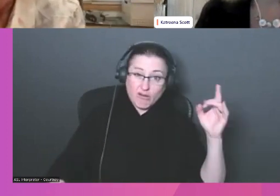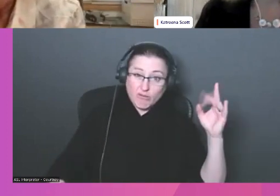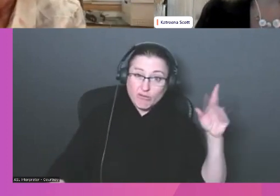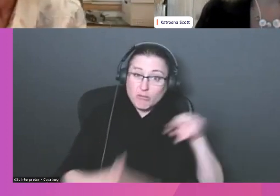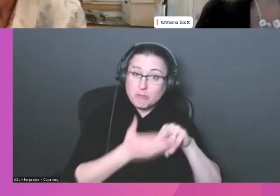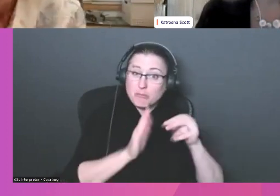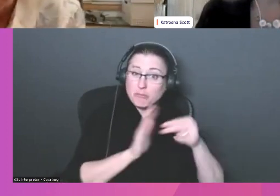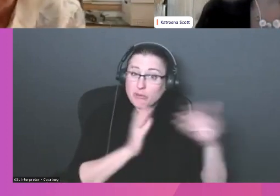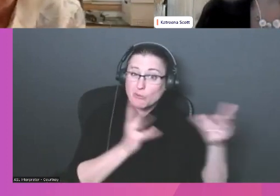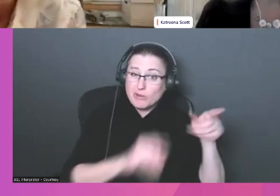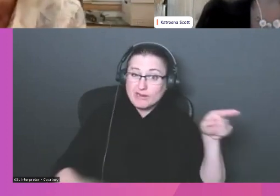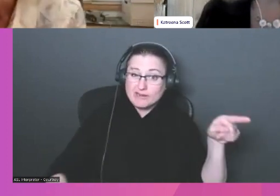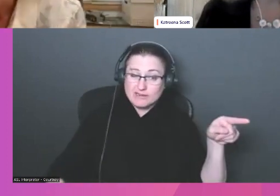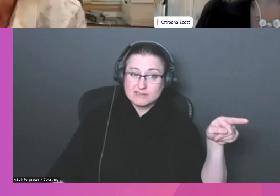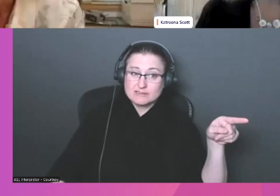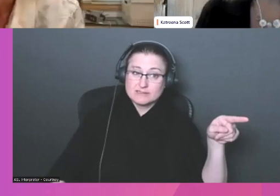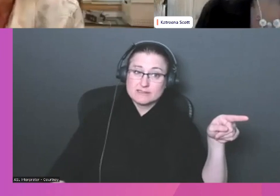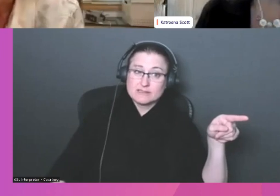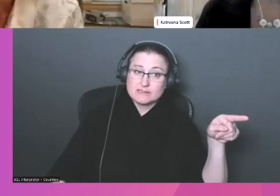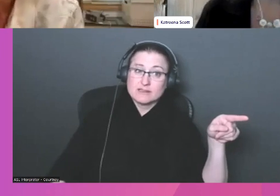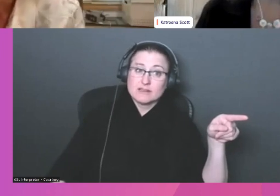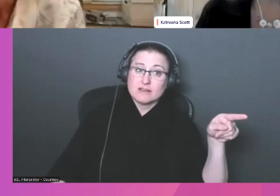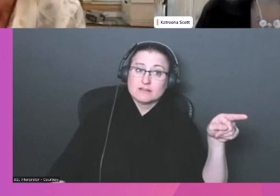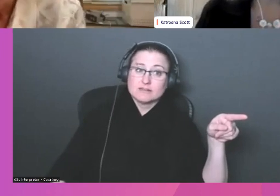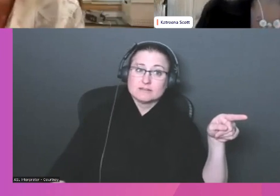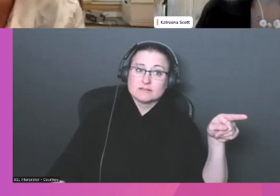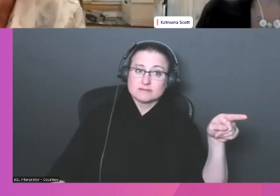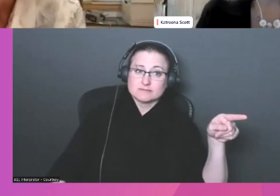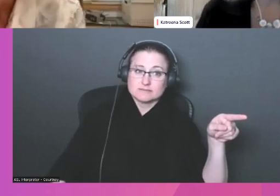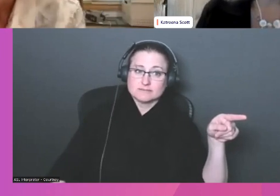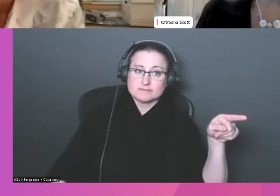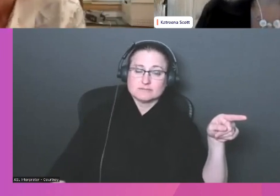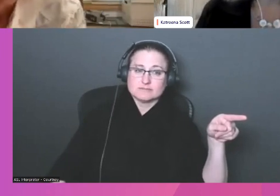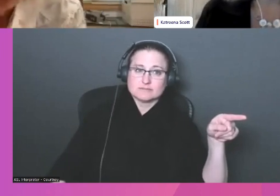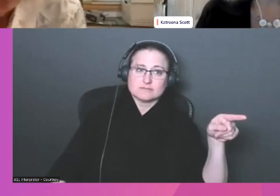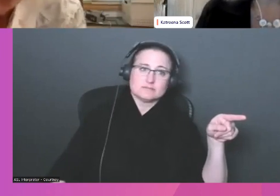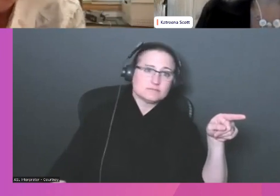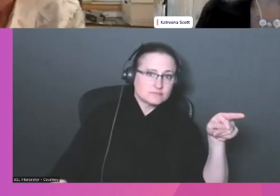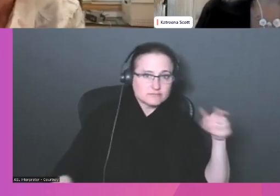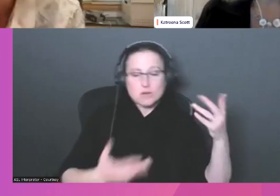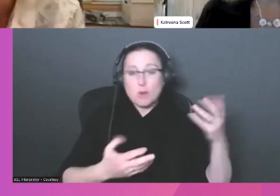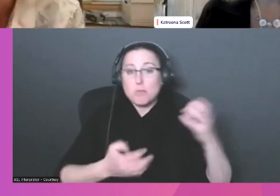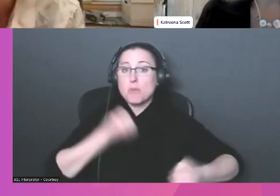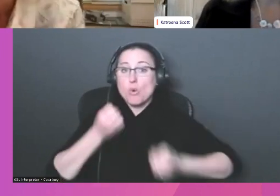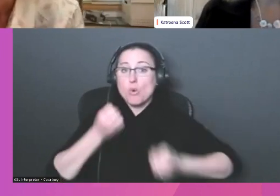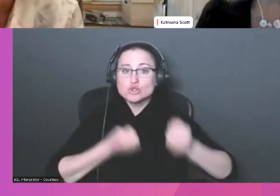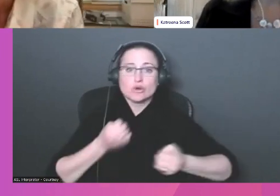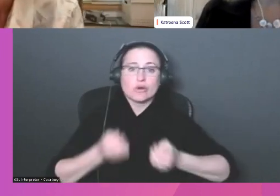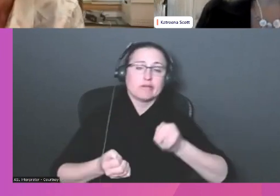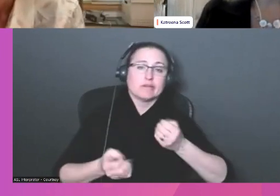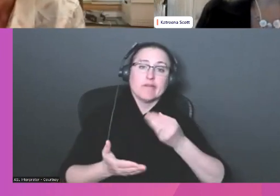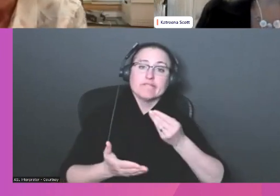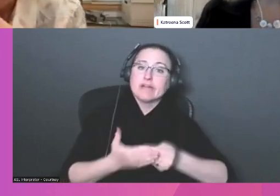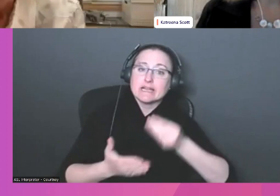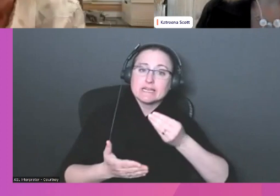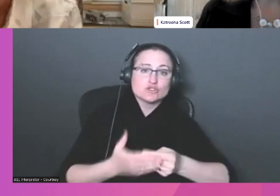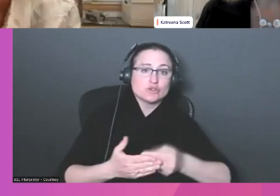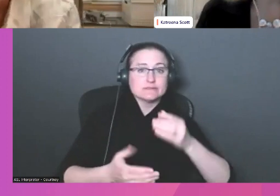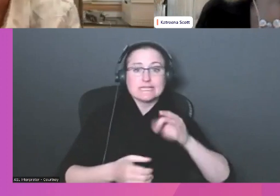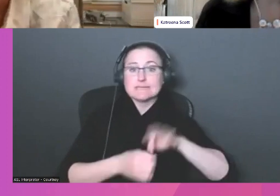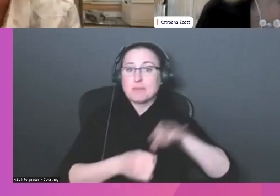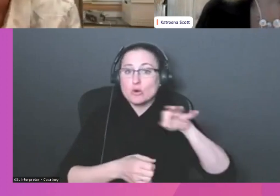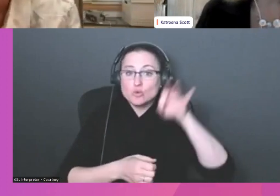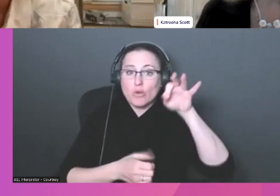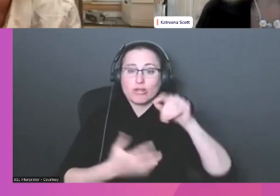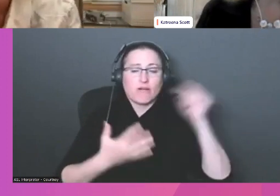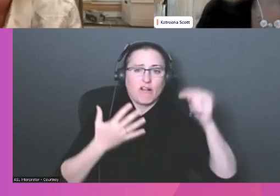est un creep, ce qu'on dit en anglais. La définition d'un creep, c'est quelqu'un qui va